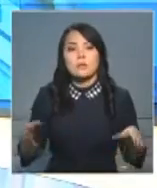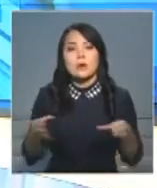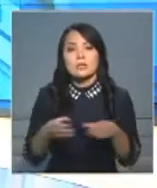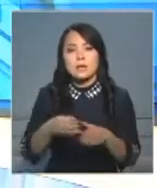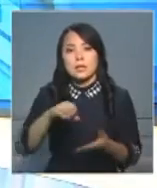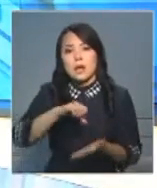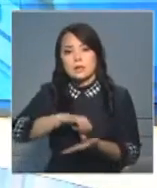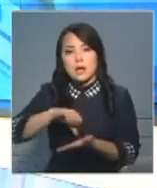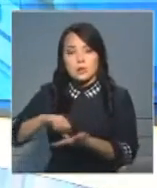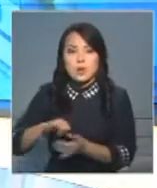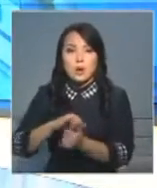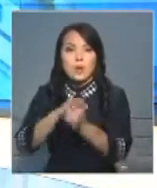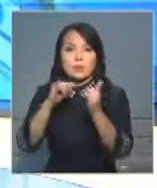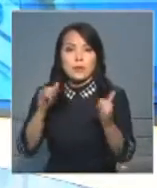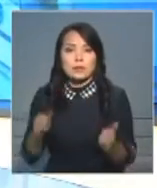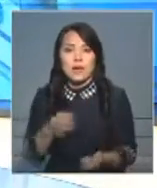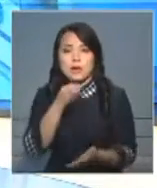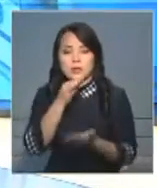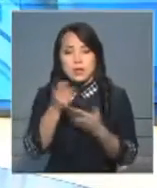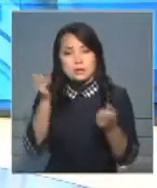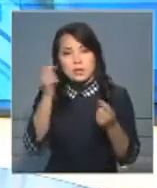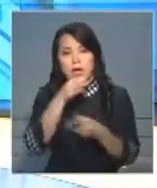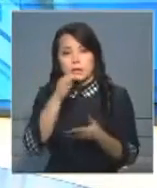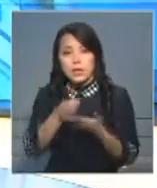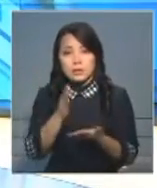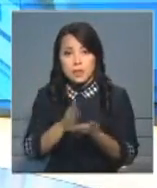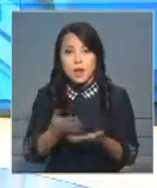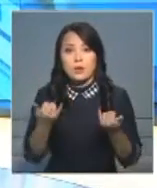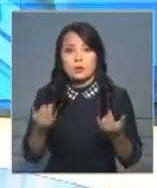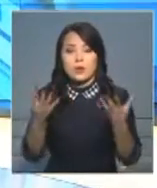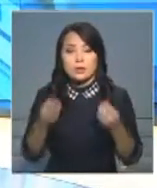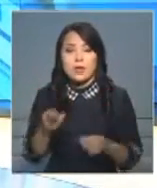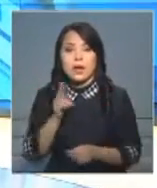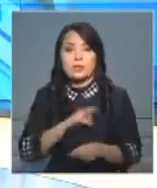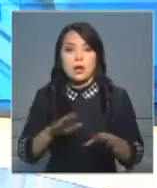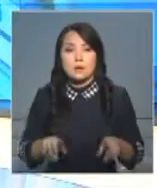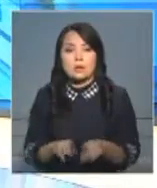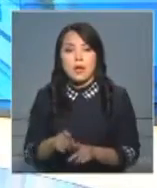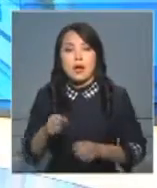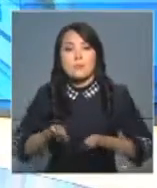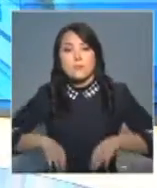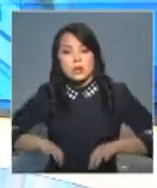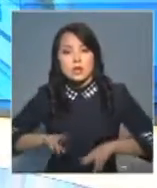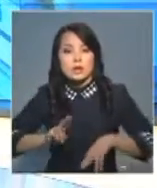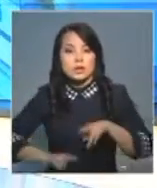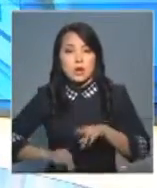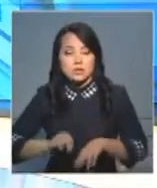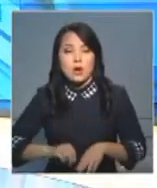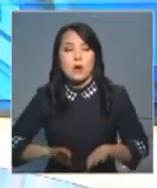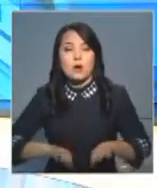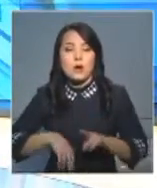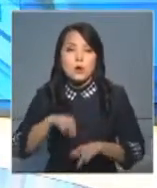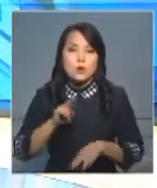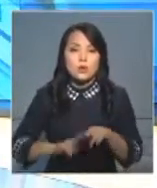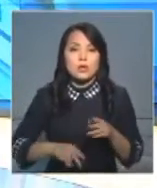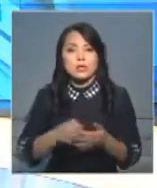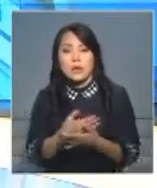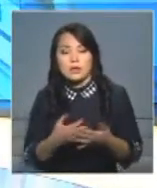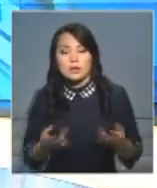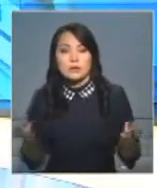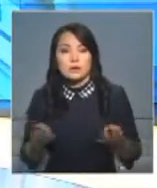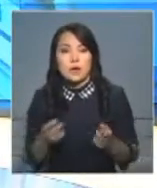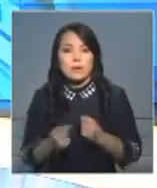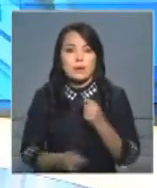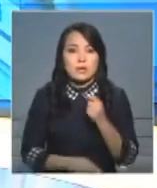қатарының қарасы көбеюінен айқын аңғаруға болады. Бүгінде біздің кәсіпкерлер машина жасау, құрылыс және оған қажетті материалдар шығару